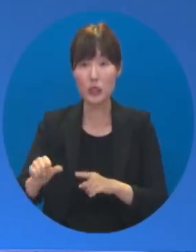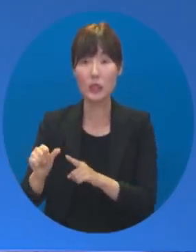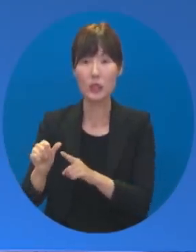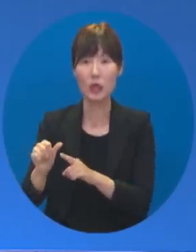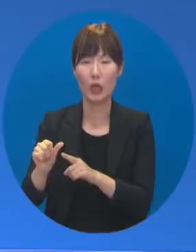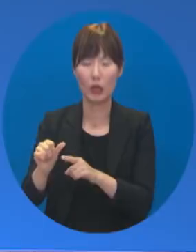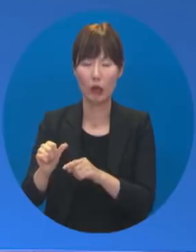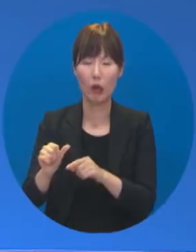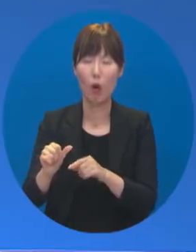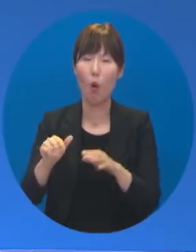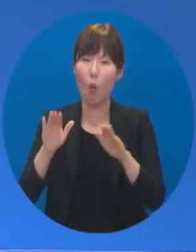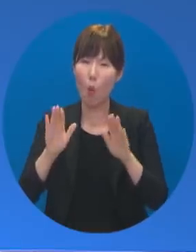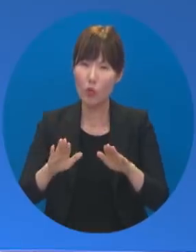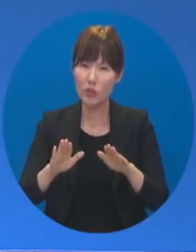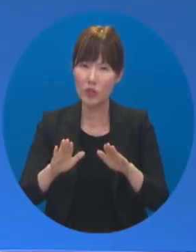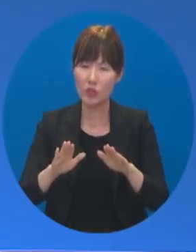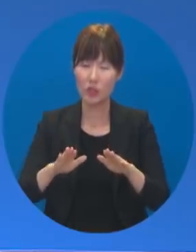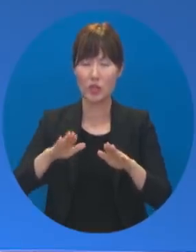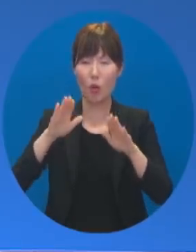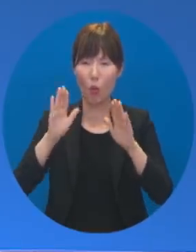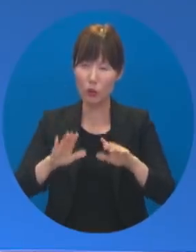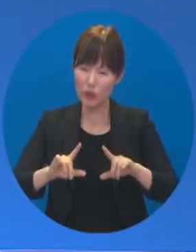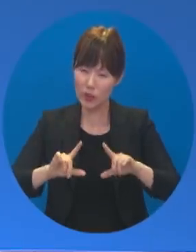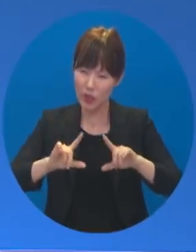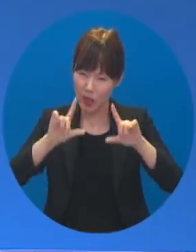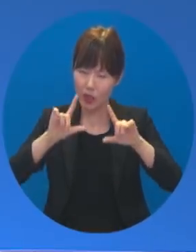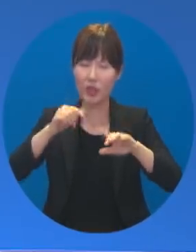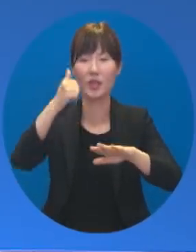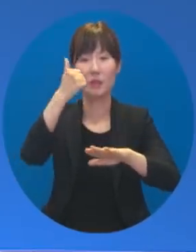주어진 오늘이 마지막이라면 내가